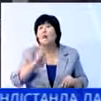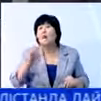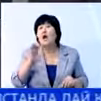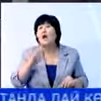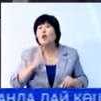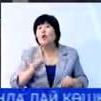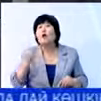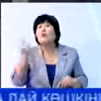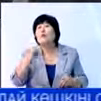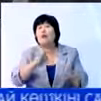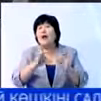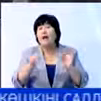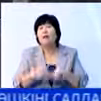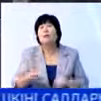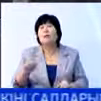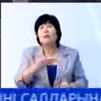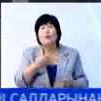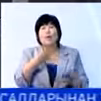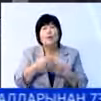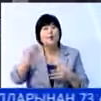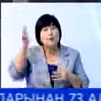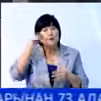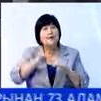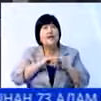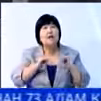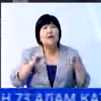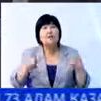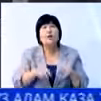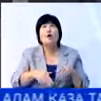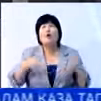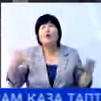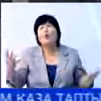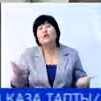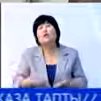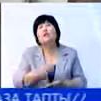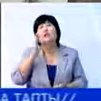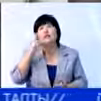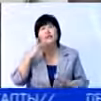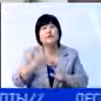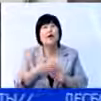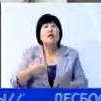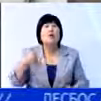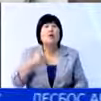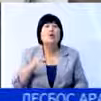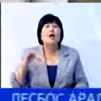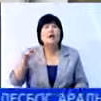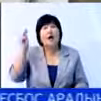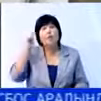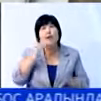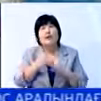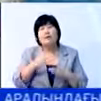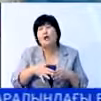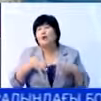бойынша олимпиадада біз өзімізді, білімімізді шыңдап қана қоймай, үлкен жетістікке жететініміз анық. Гүлнар Егенбаева білім